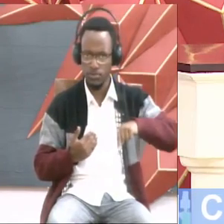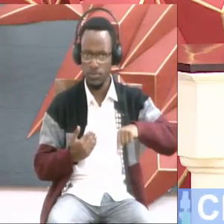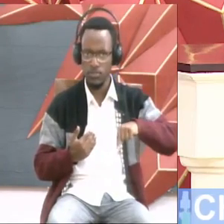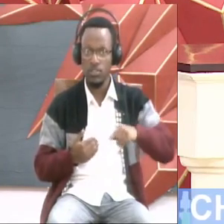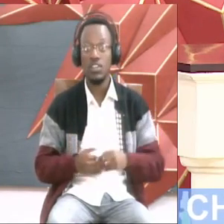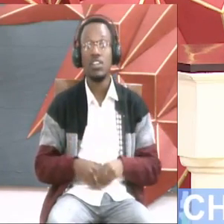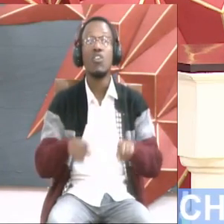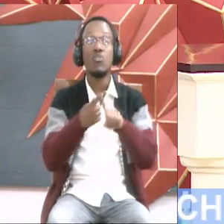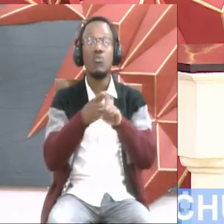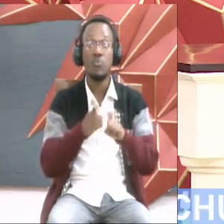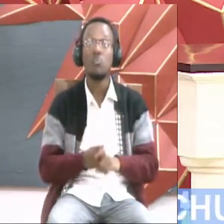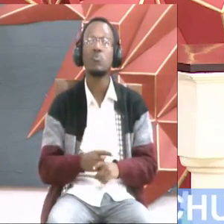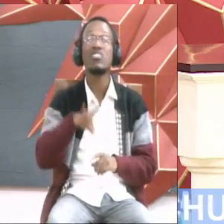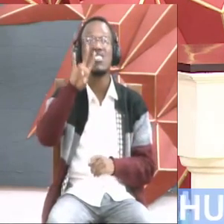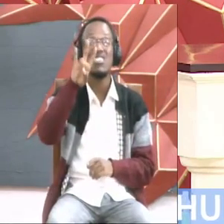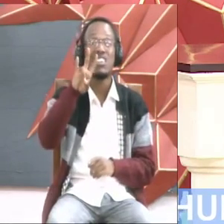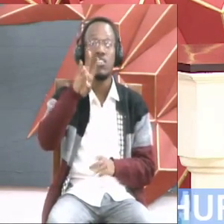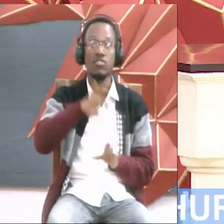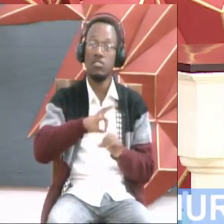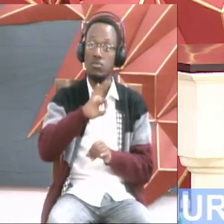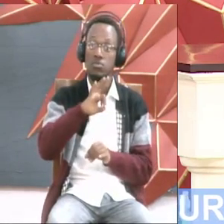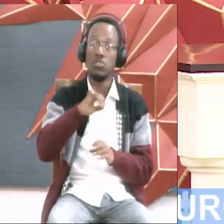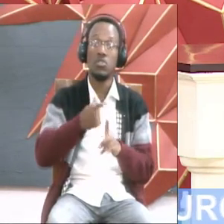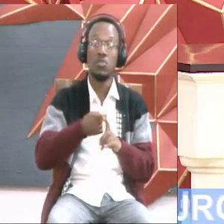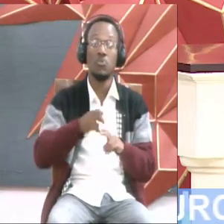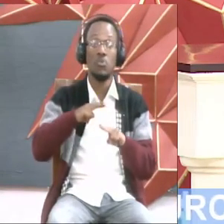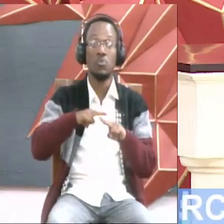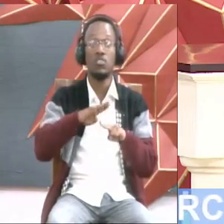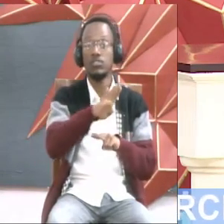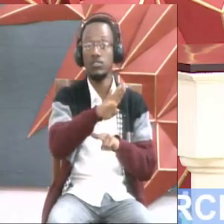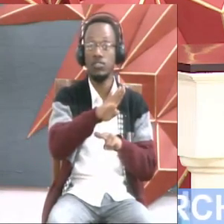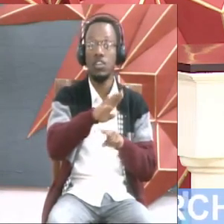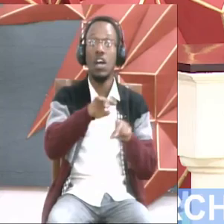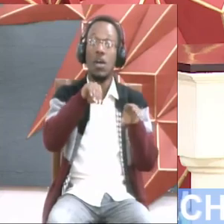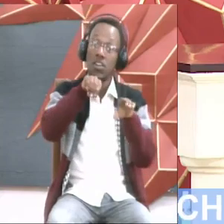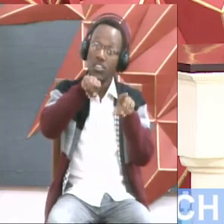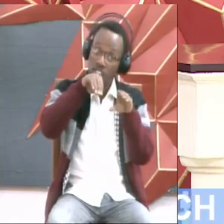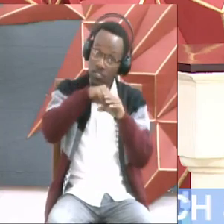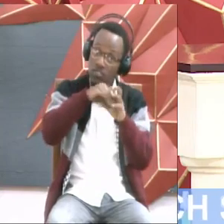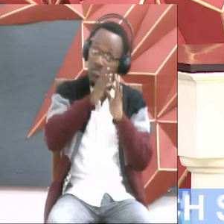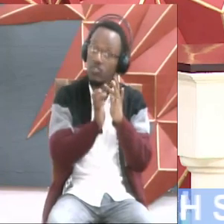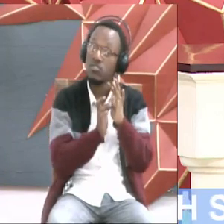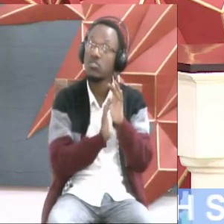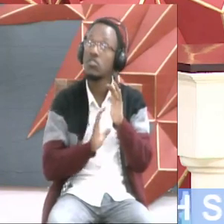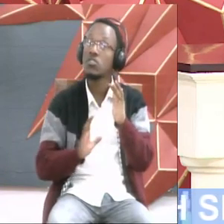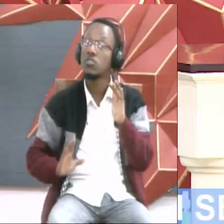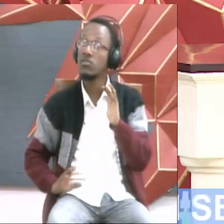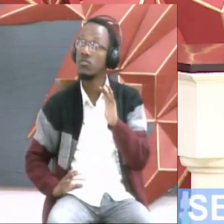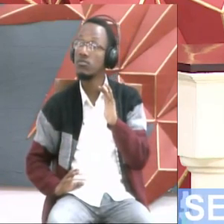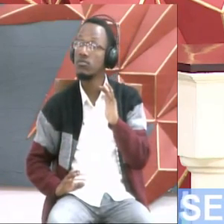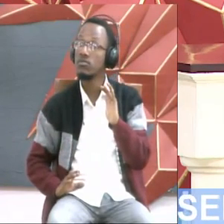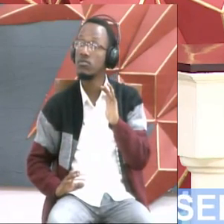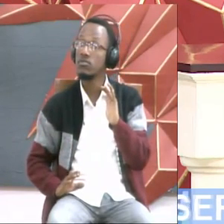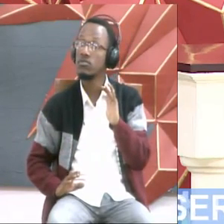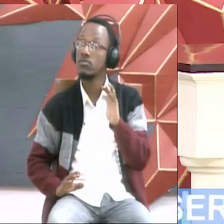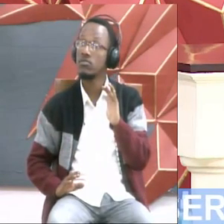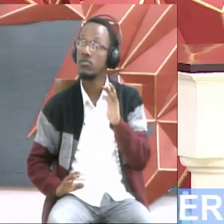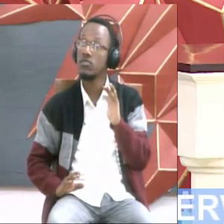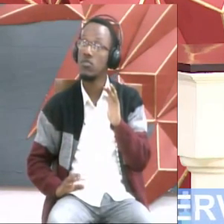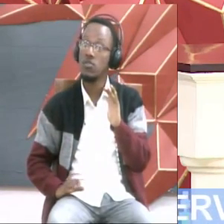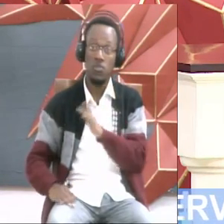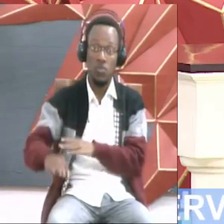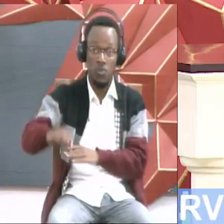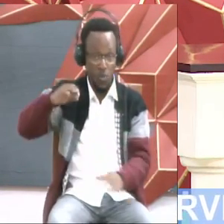mpemundi ziri imbere y'intebe yayo no muri Yesu Kristo icyabona cyo